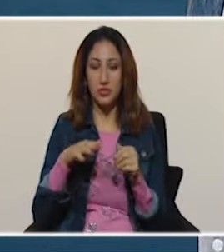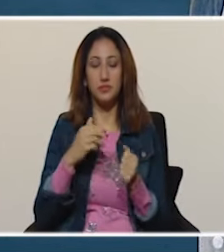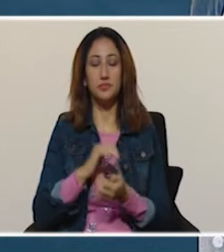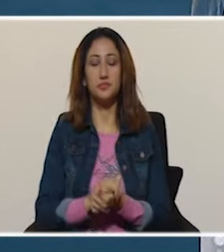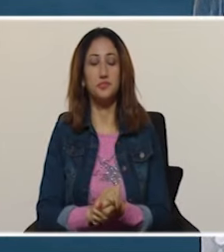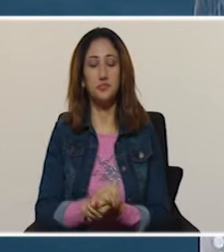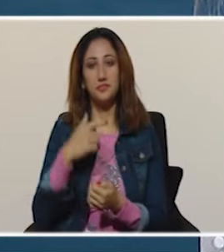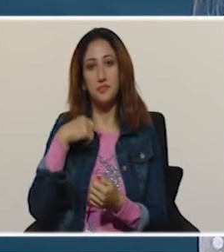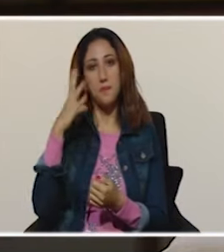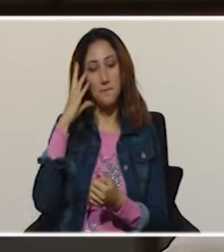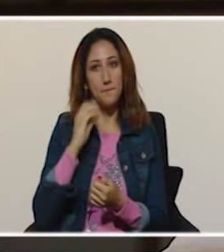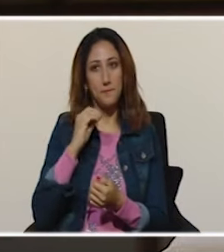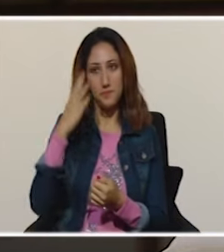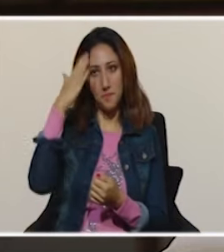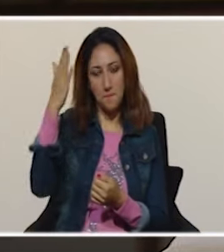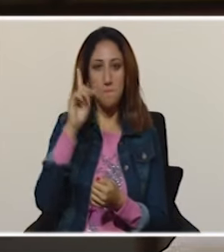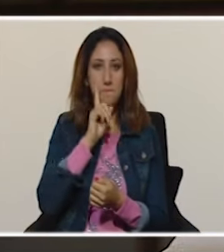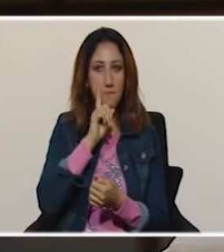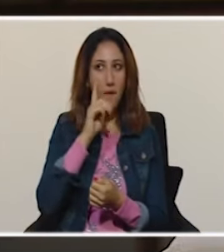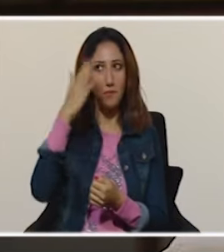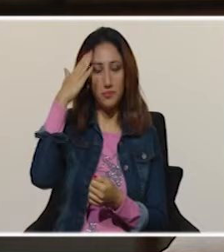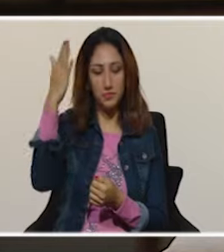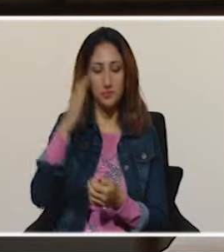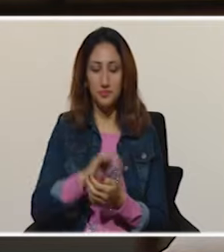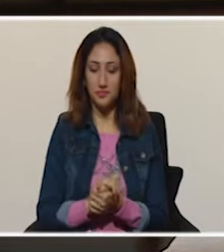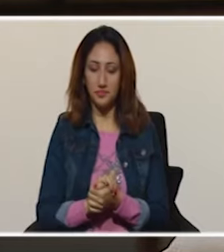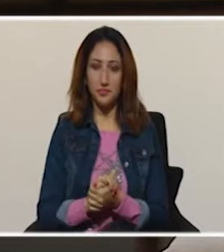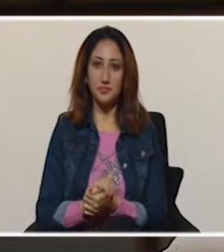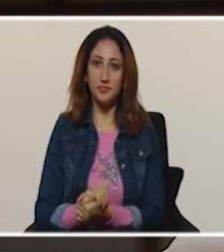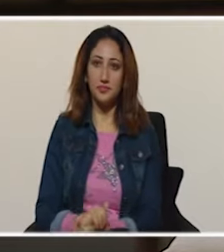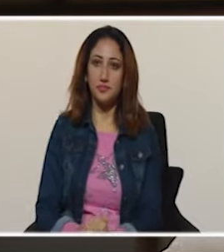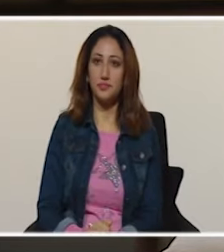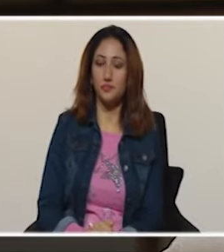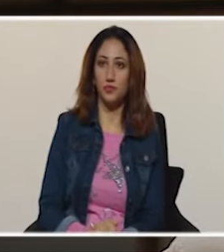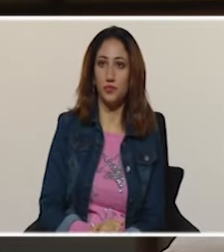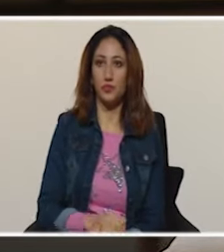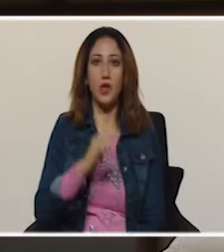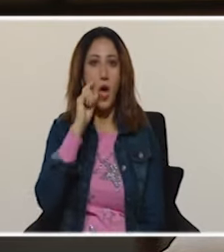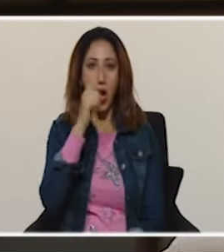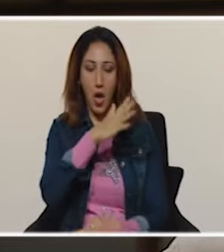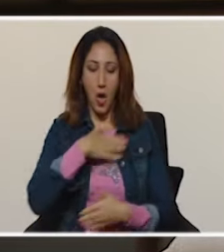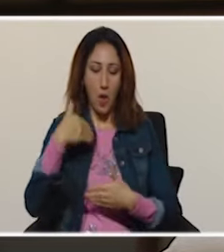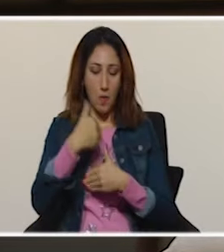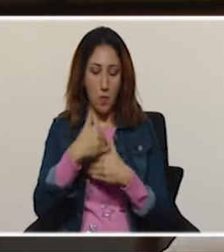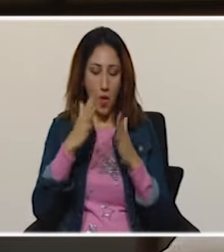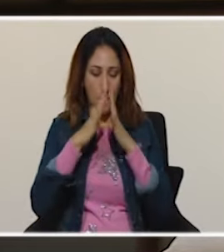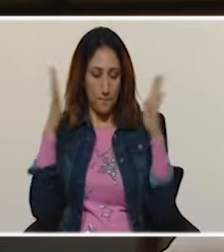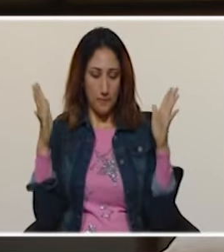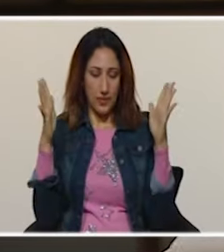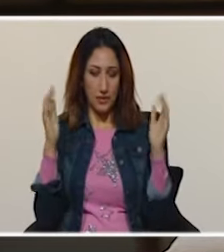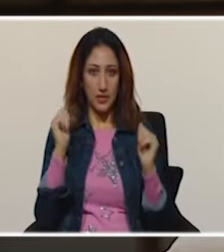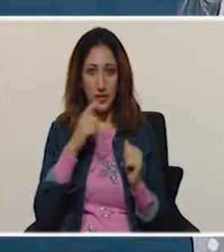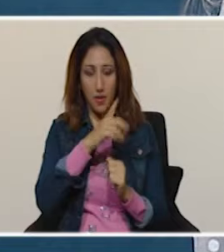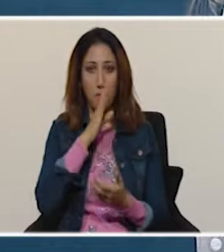بابا تخيل. تحياتنا لوالدك كثير جدا. بس قولي لي انت بقى بما ان بابا محامي كبير، انت بتعرفي تاخدي حقك ولا ممكن